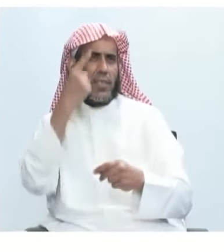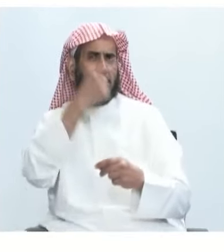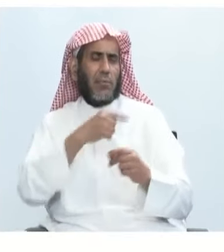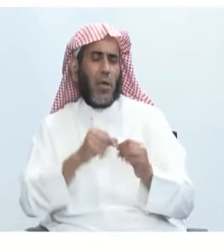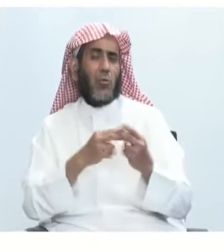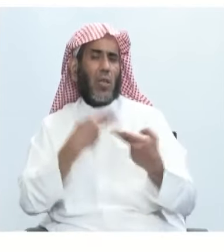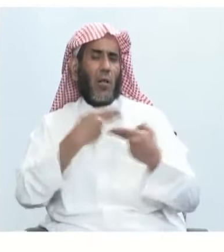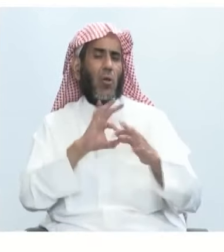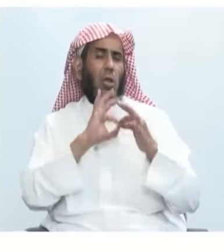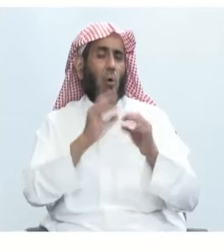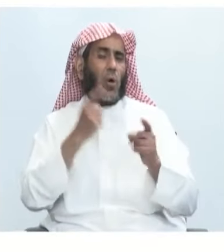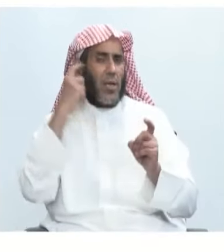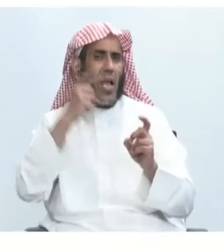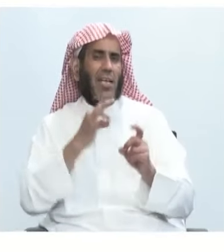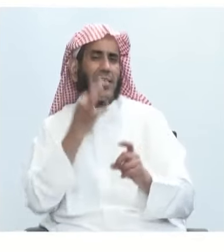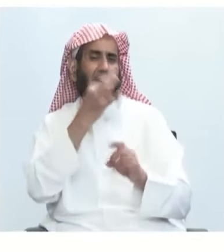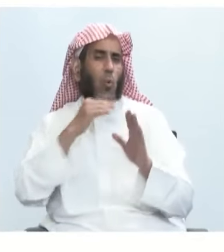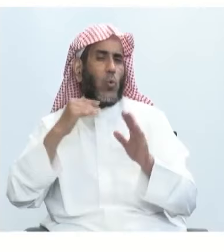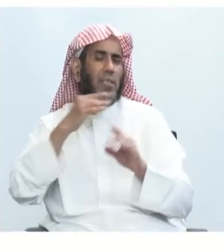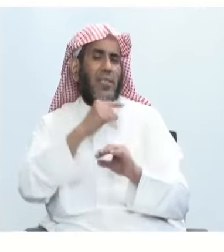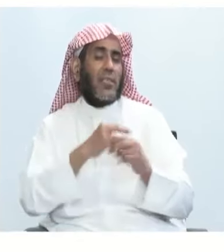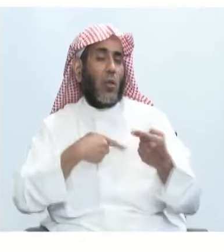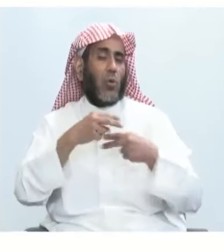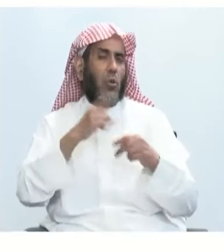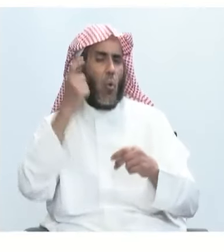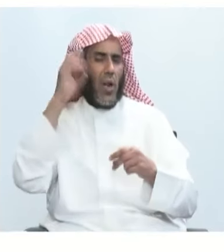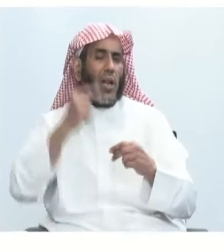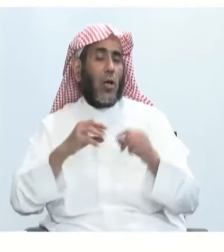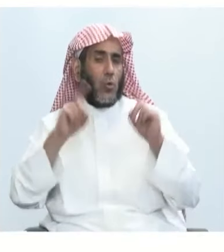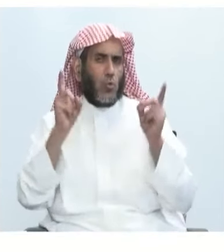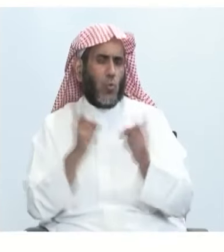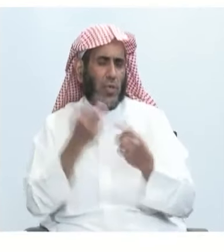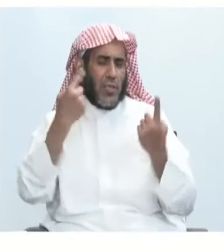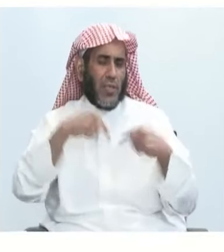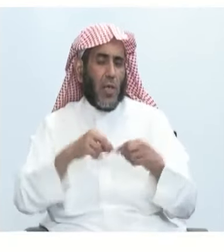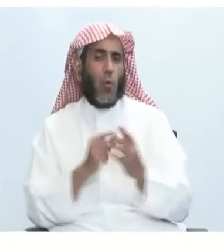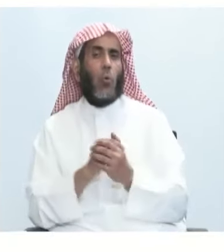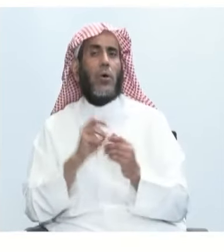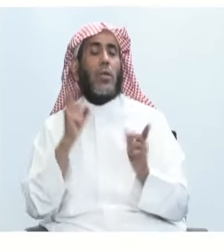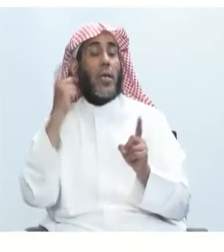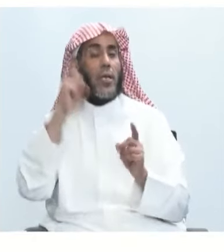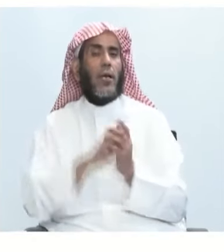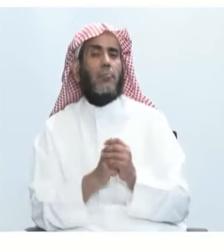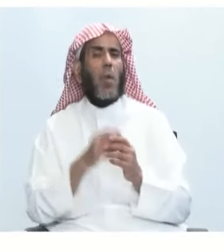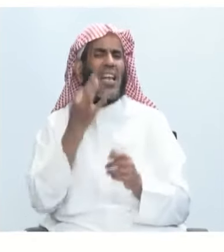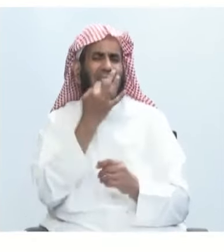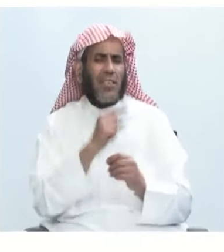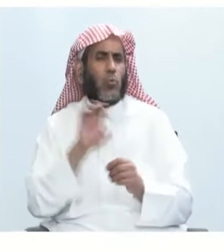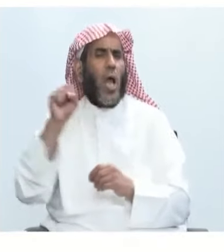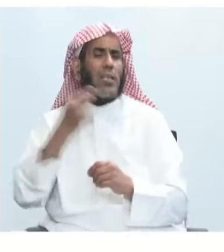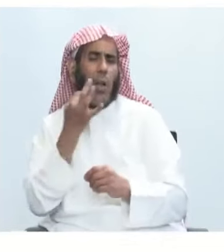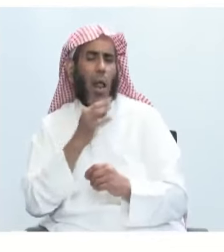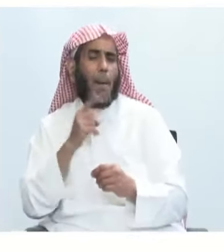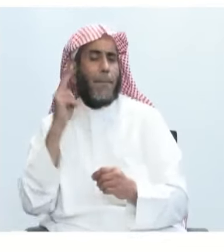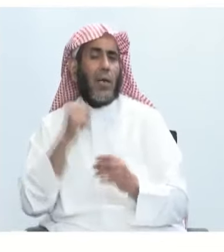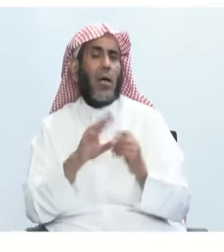كلمات التواصليه واقناع صوت كذلك تواصل واقناع صوره جسديه تواصل واقناع بين العلاقه